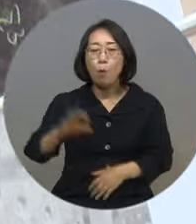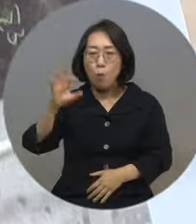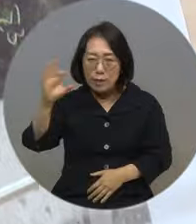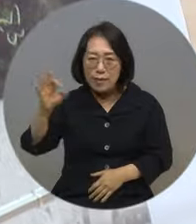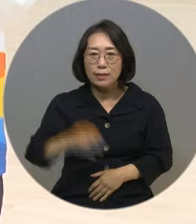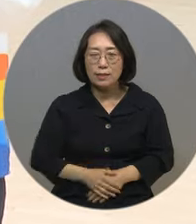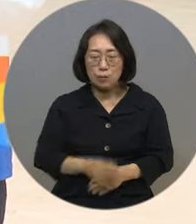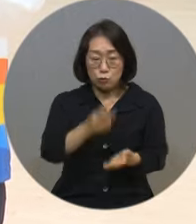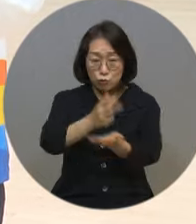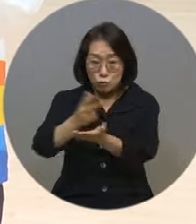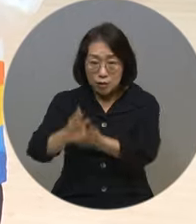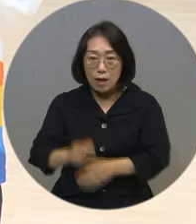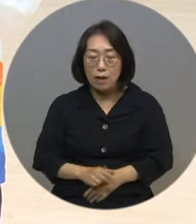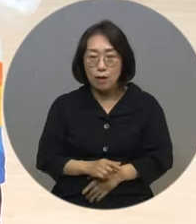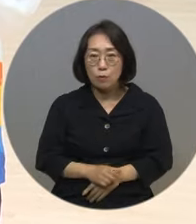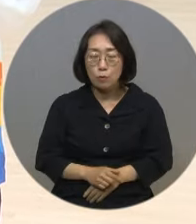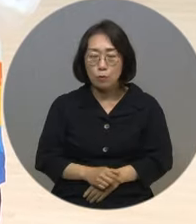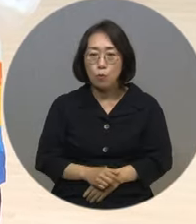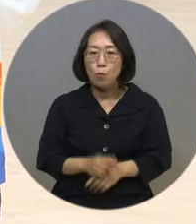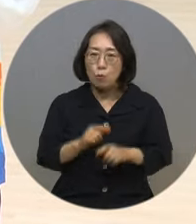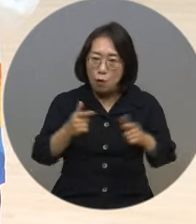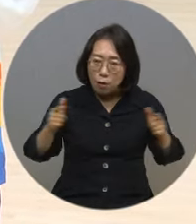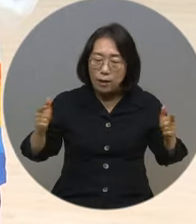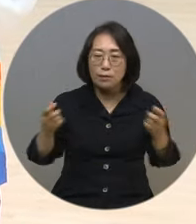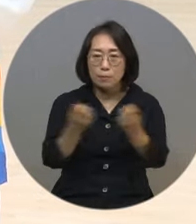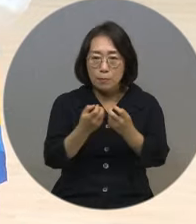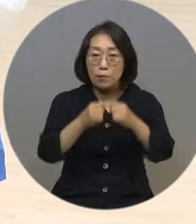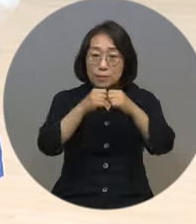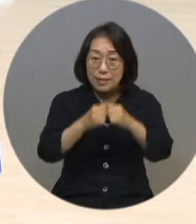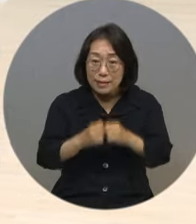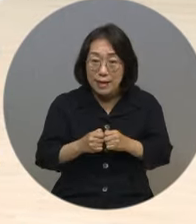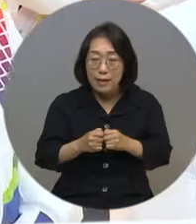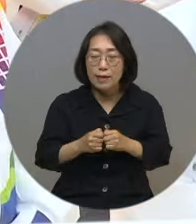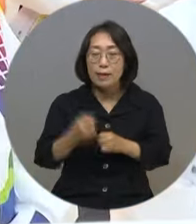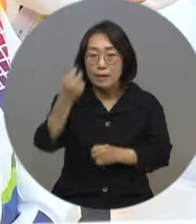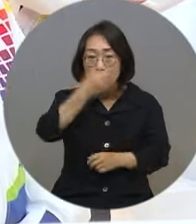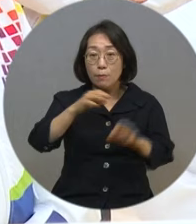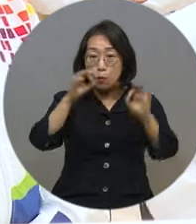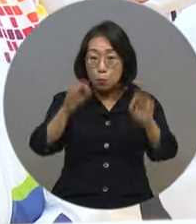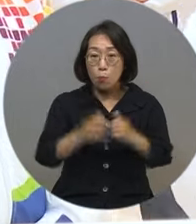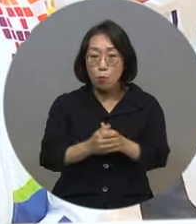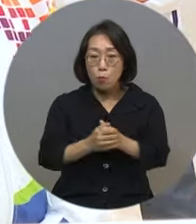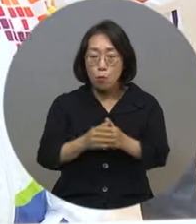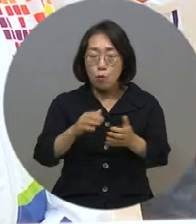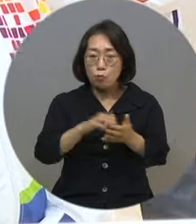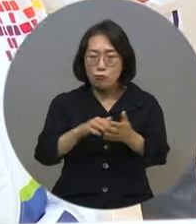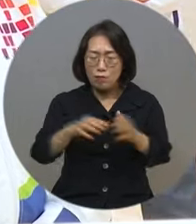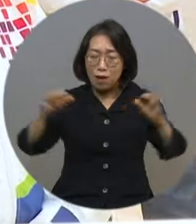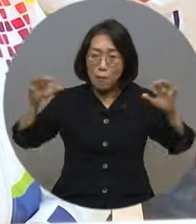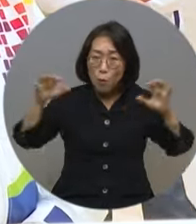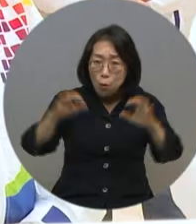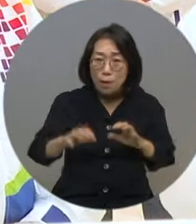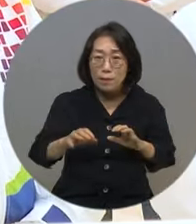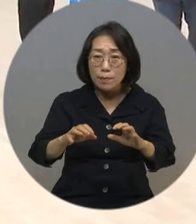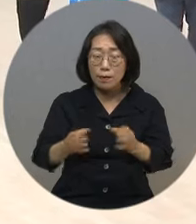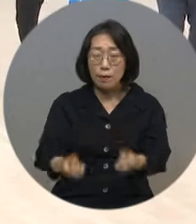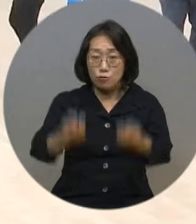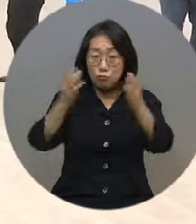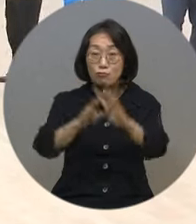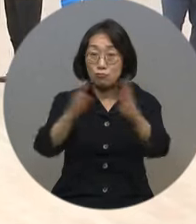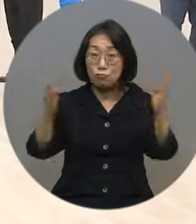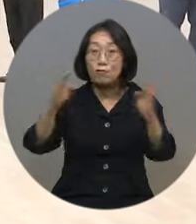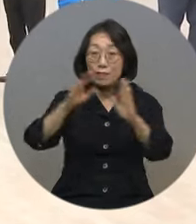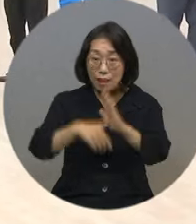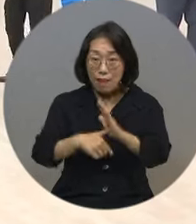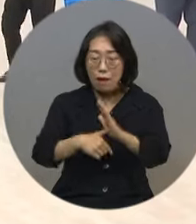시설물과 수송 교통 안전 대책 등을 중점 점검하고 최다인원 운집할 개회식장 안전 관리 대책